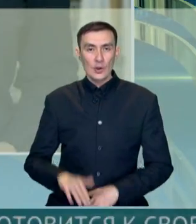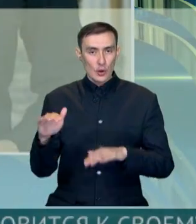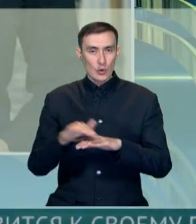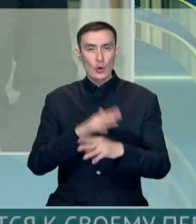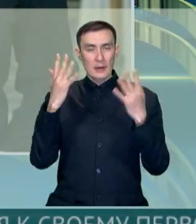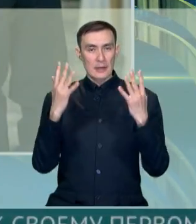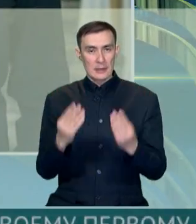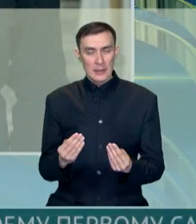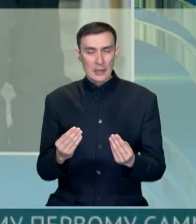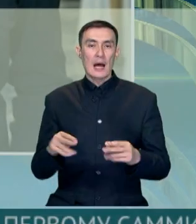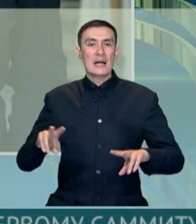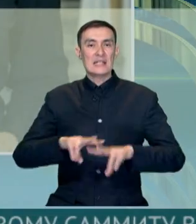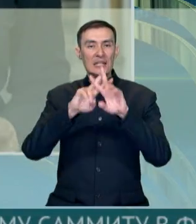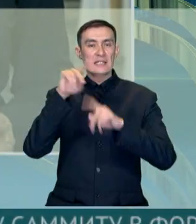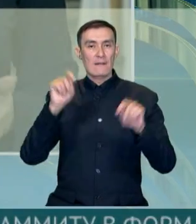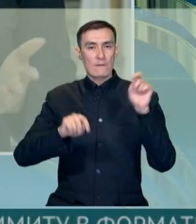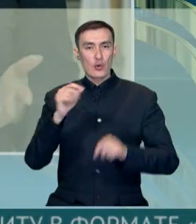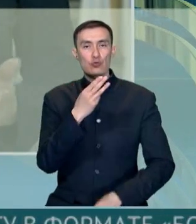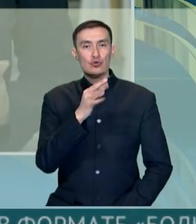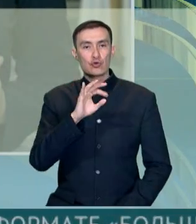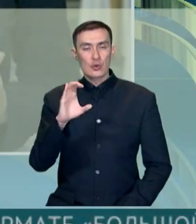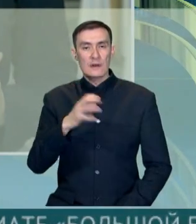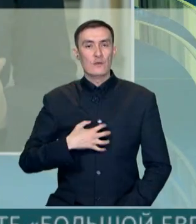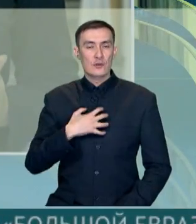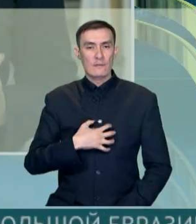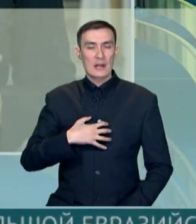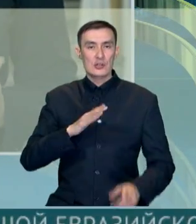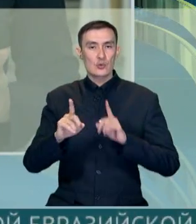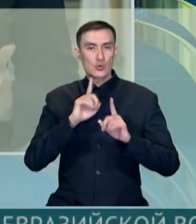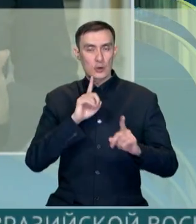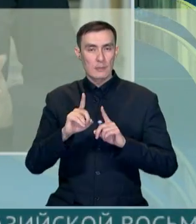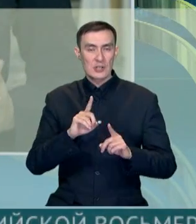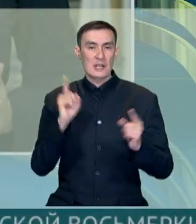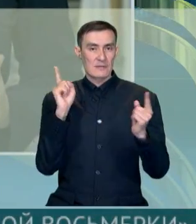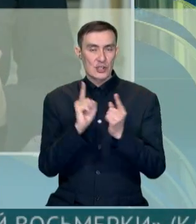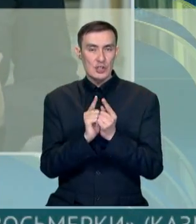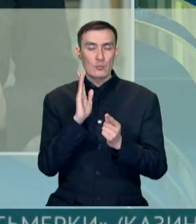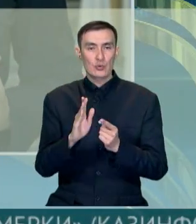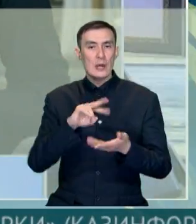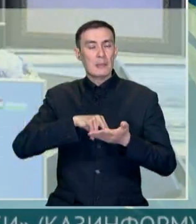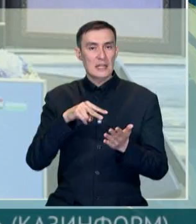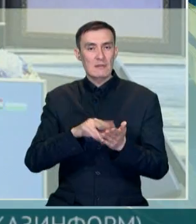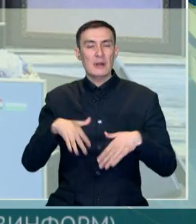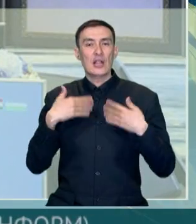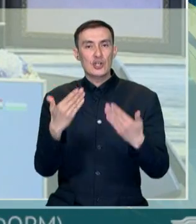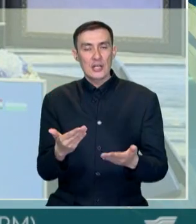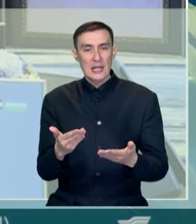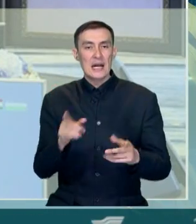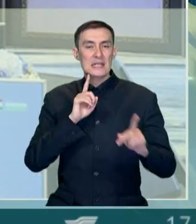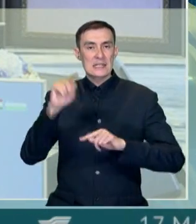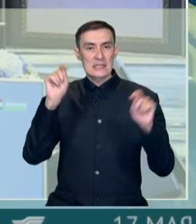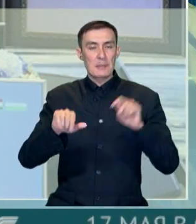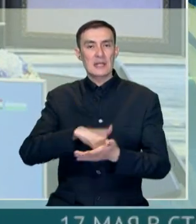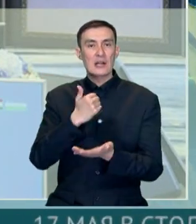Добрый день, Салтанат. Астанинский форум ШОС – это ключевая дискуссионная площадка, на которой будут выработаны предложения для саммита